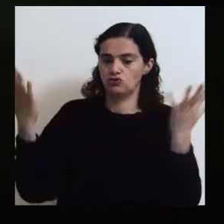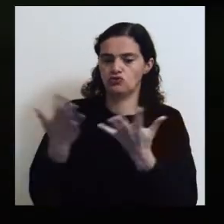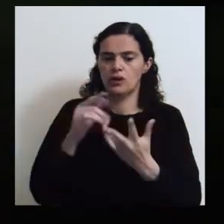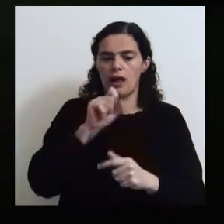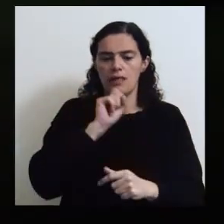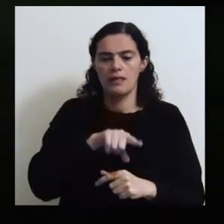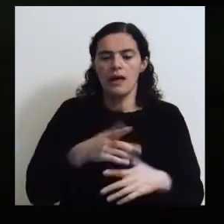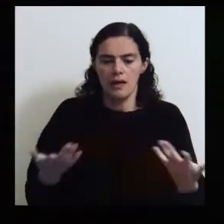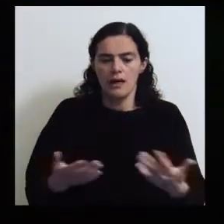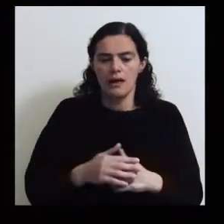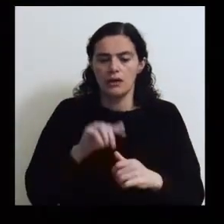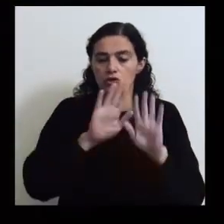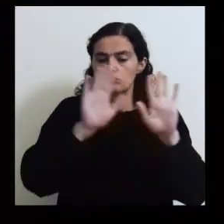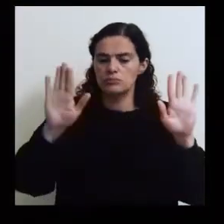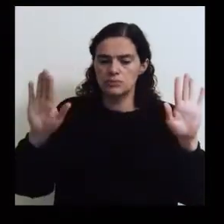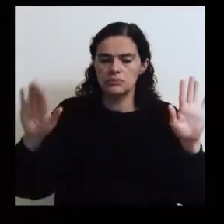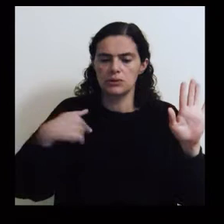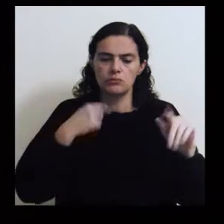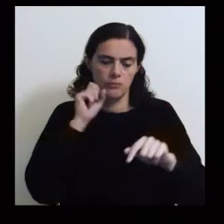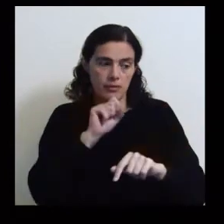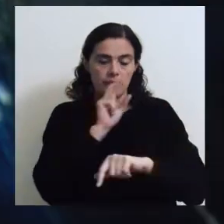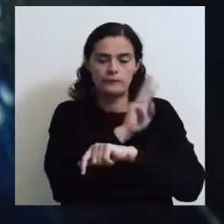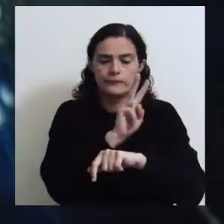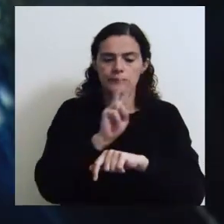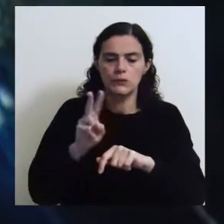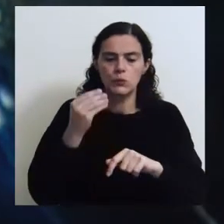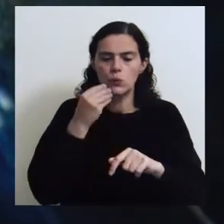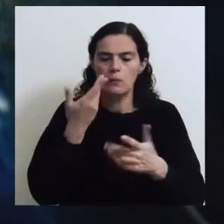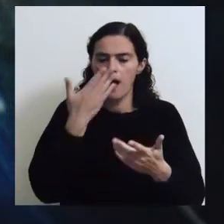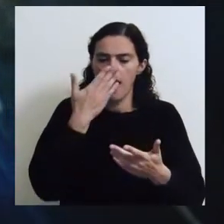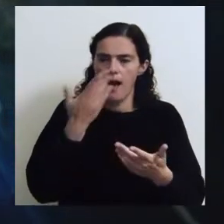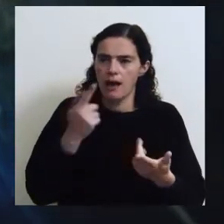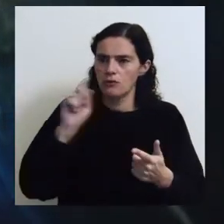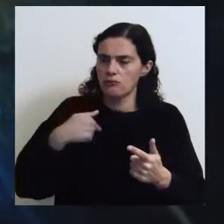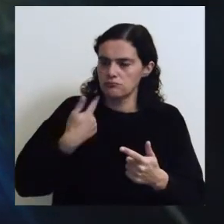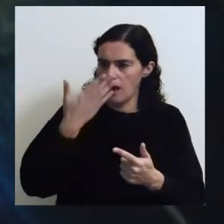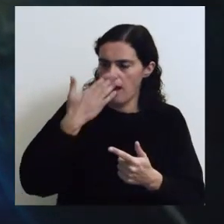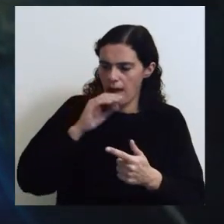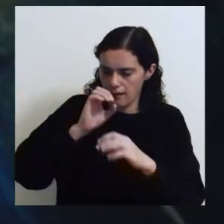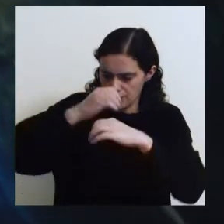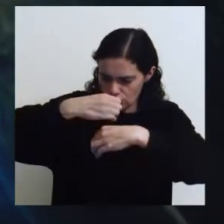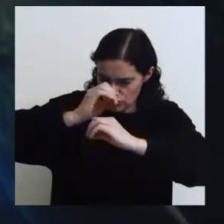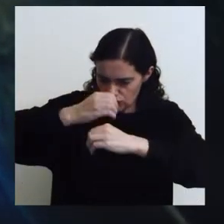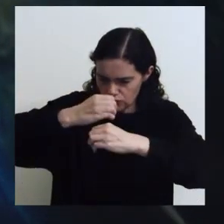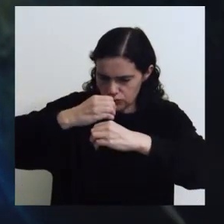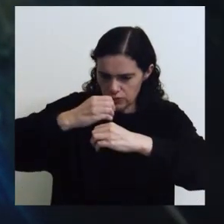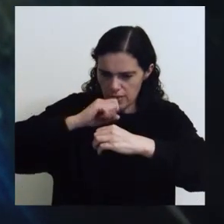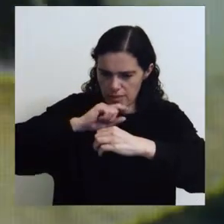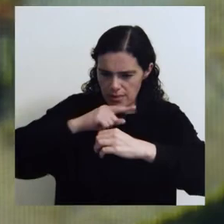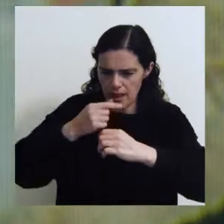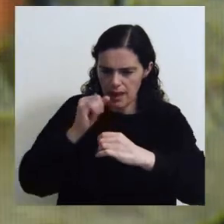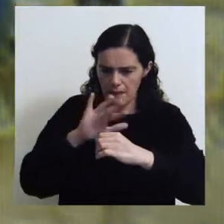Et de manière générale, l'ensemble se visite comme si l'on se trouvait dans